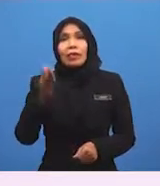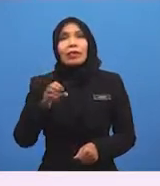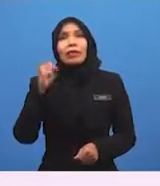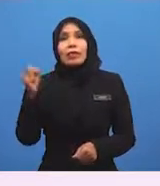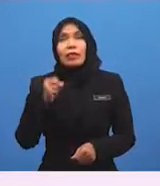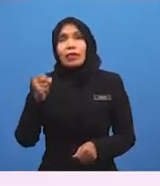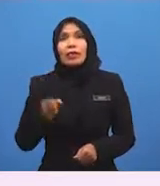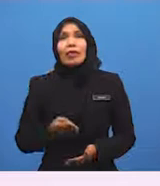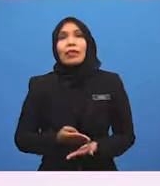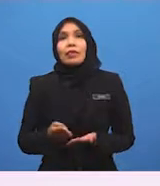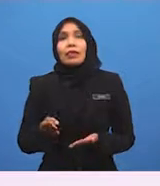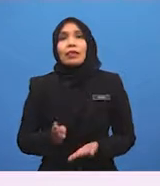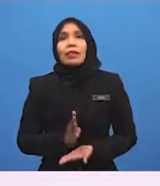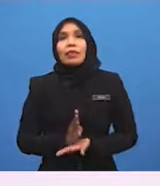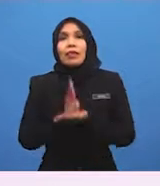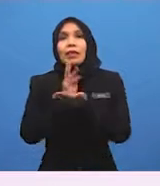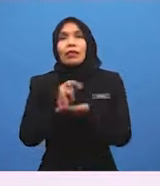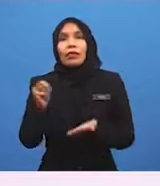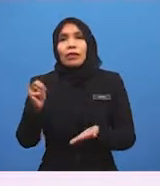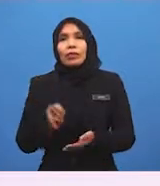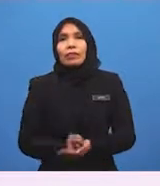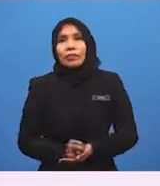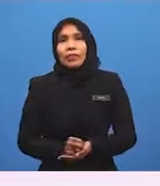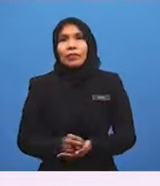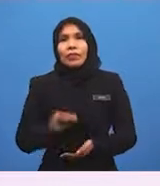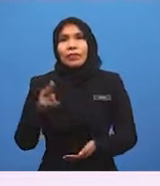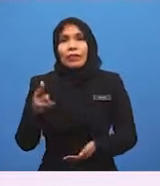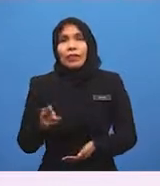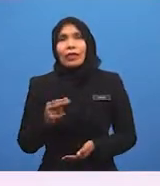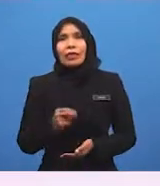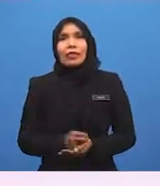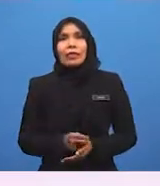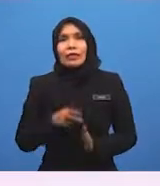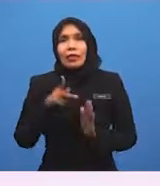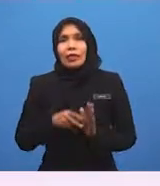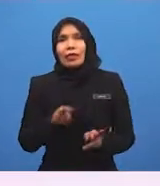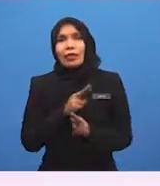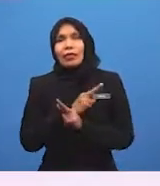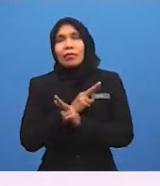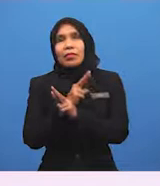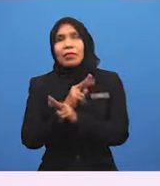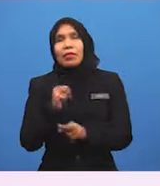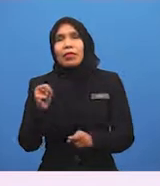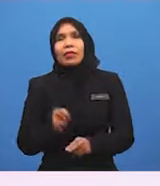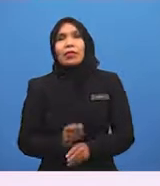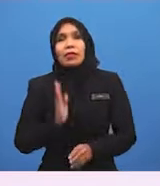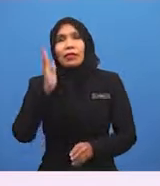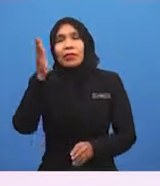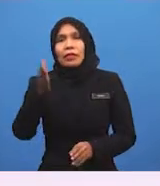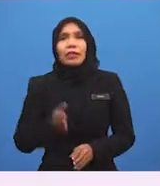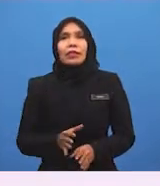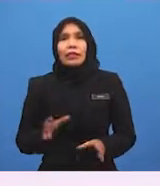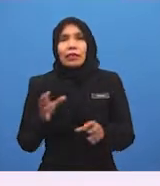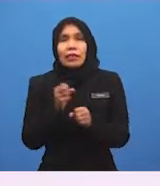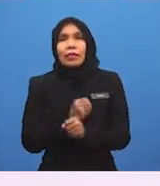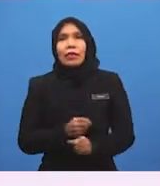Hanya jalinan dan kemesraan yang kuat antara jiran akan dapat melahirkan suasana seperti